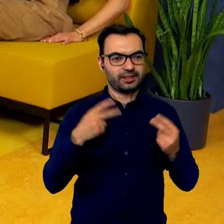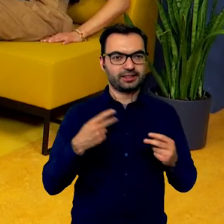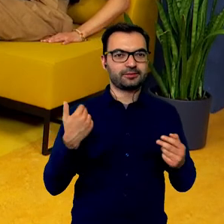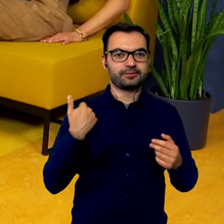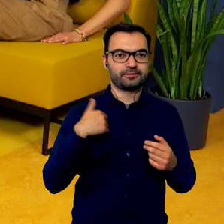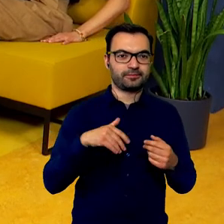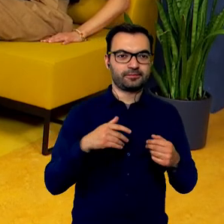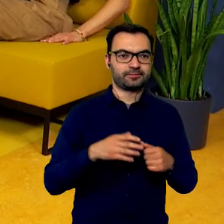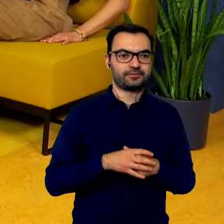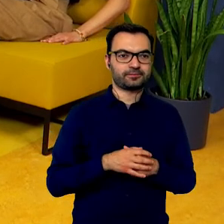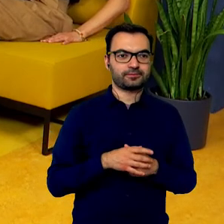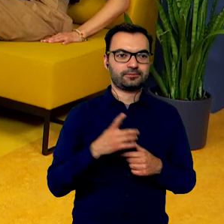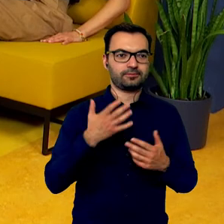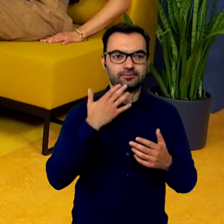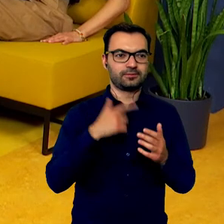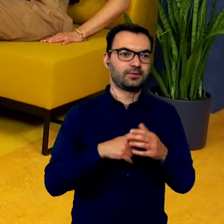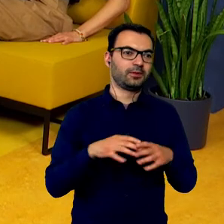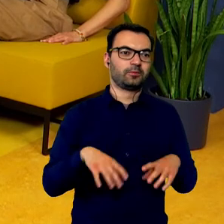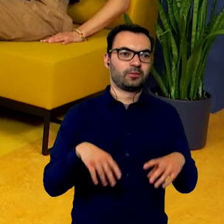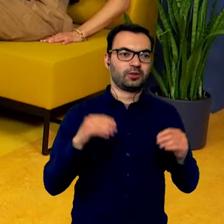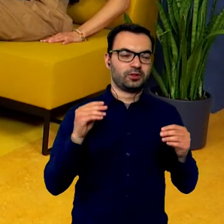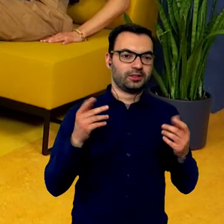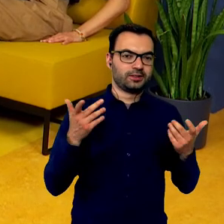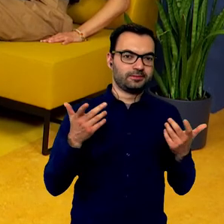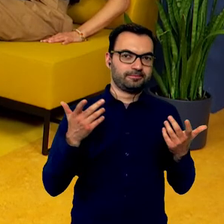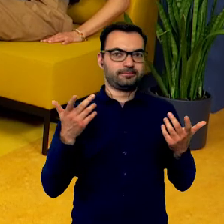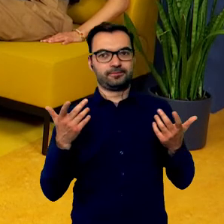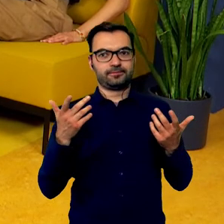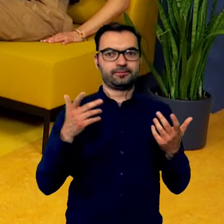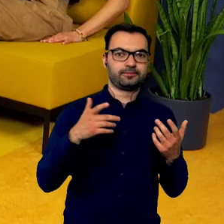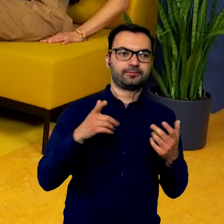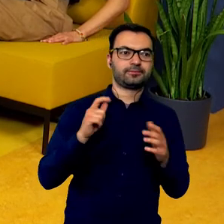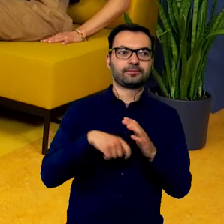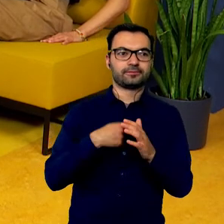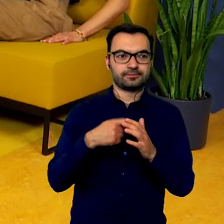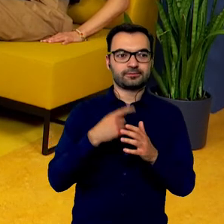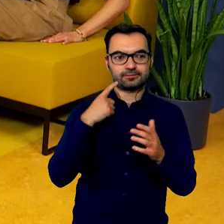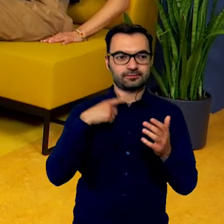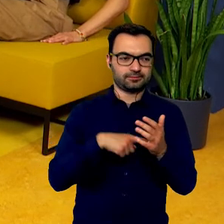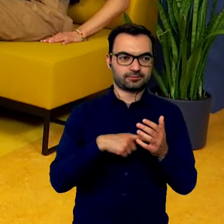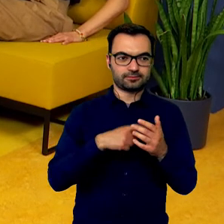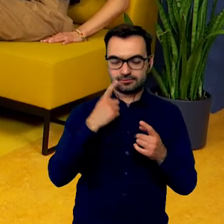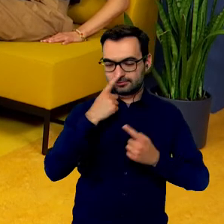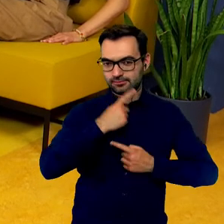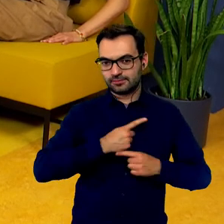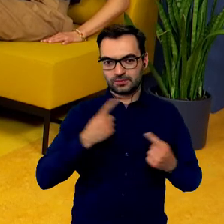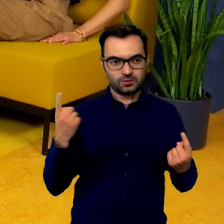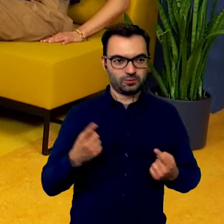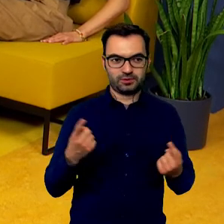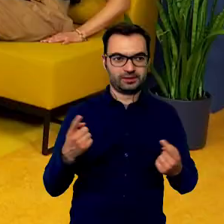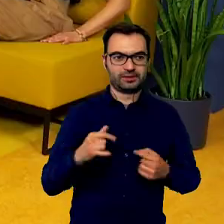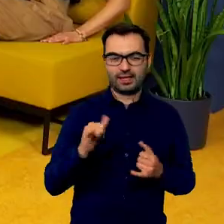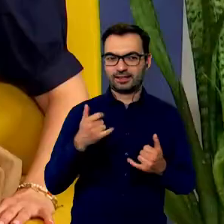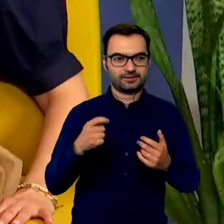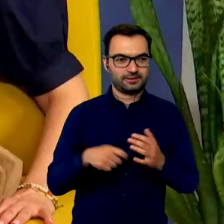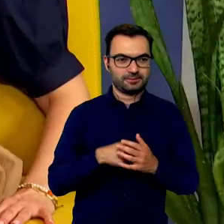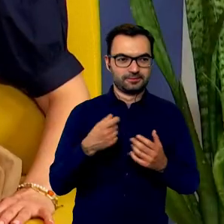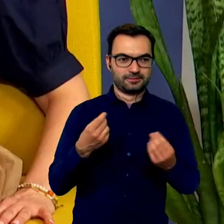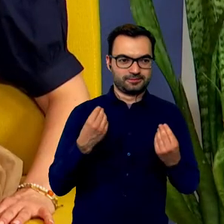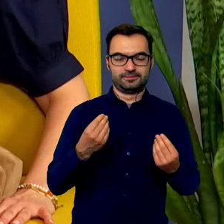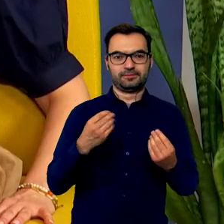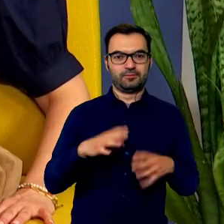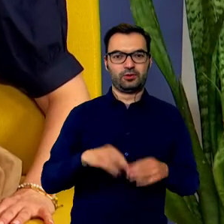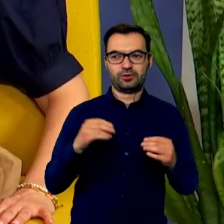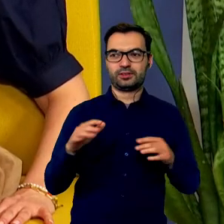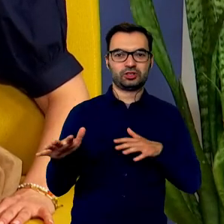intencją sugerowanie, że ten początek, który po prostu jest a propos filmu, jest właśnie początek jak z genialnego, akcji. Tak, jak z genialnego filmu